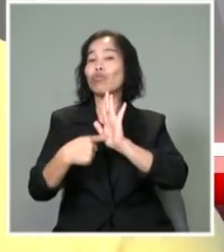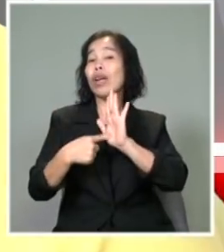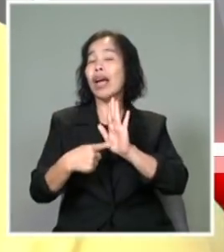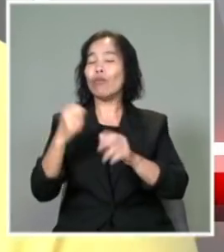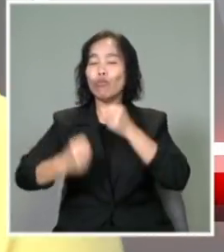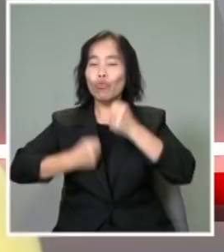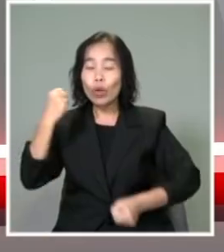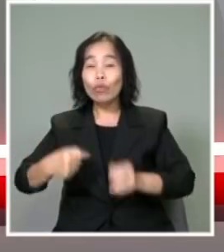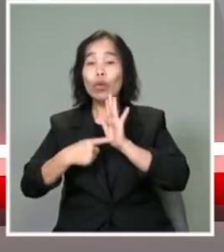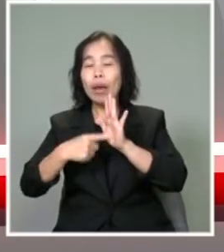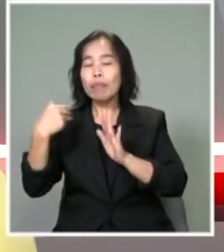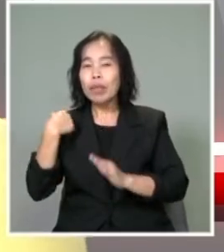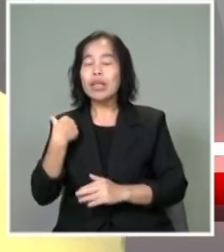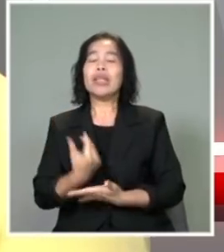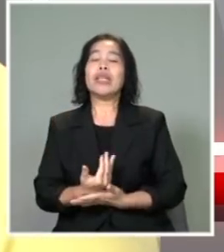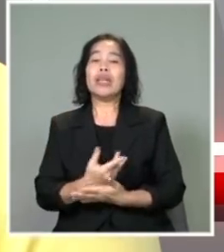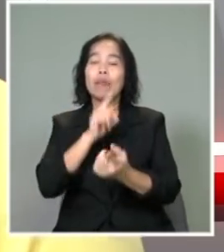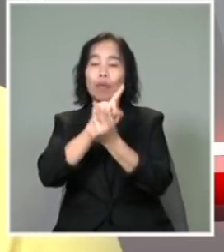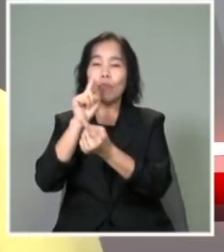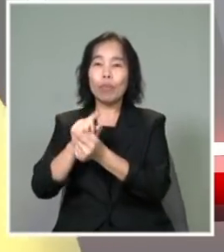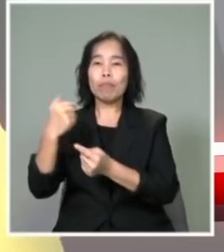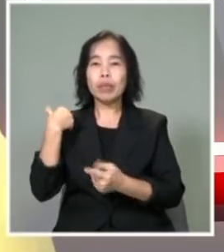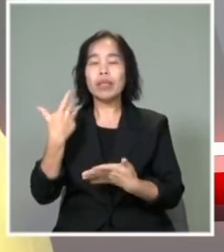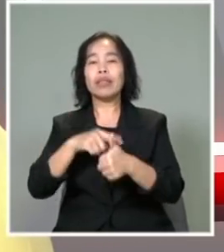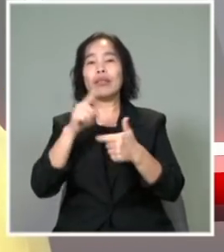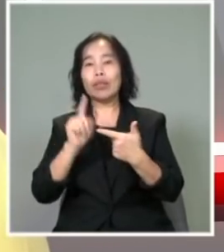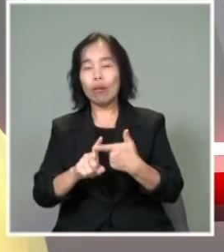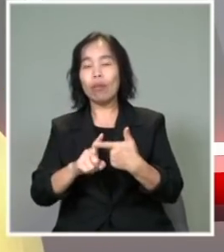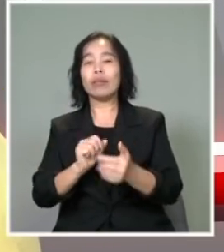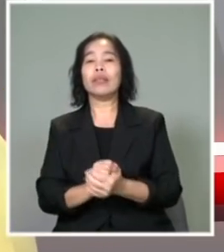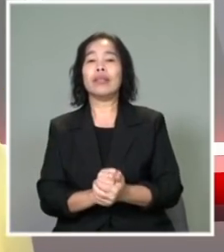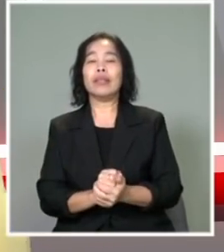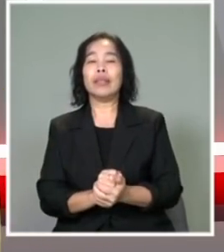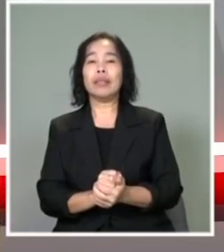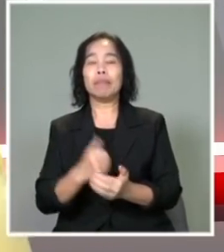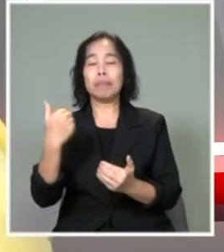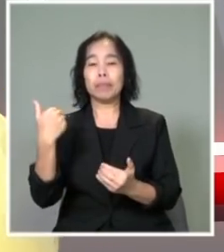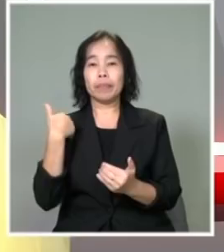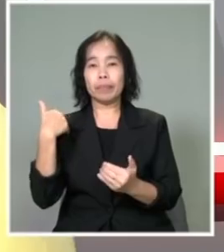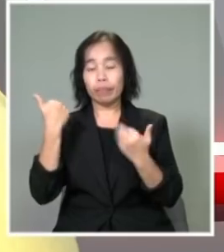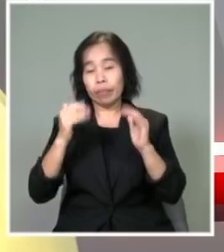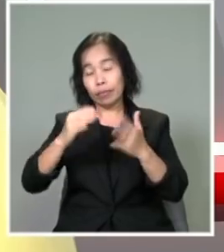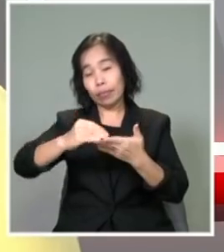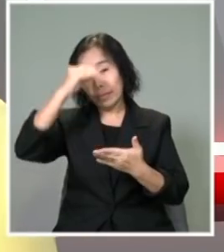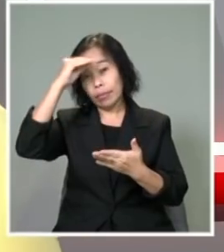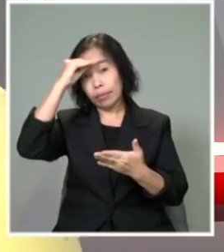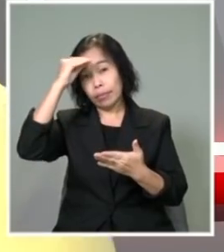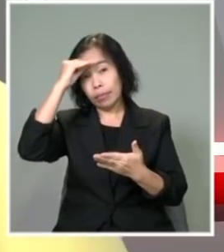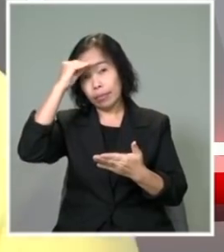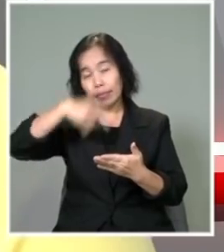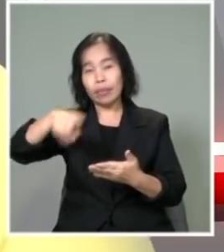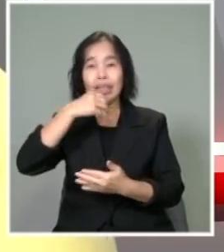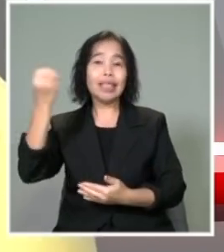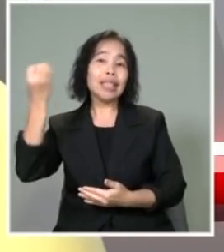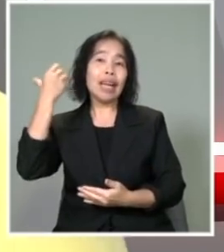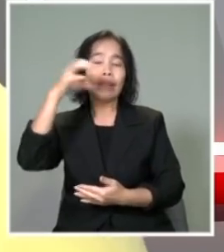นนะคร ับ หรือว่าอีกรายการนึงนะครับก็เป็นจตุหล่อบอกด้วยนะครับซึ่งมีนักเรียนที่เป็นชื่อดังนะของ